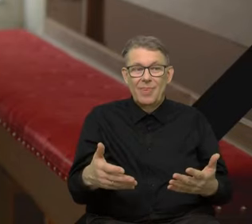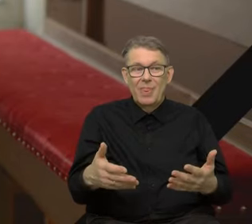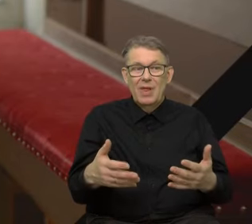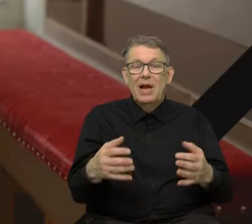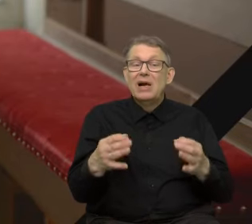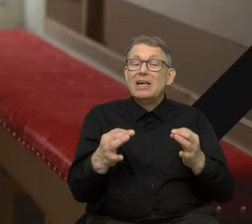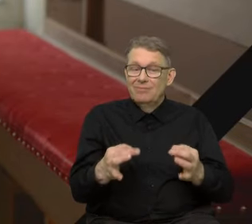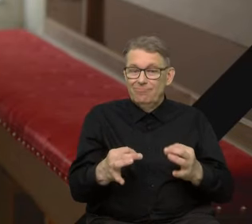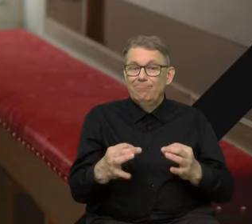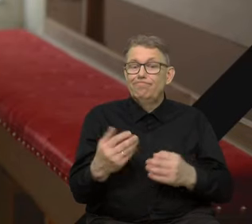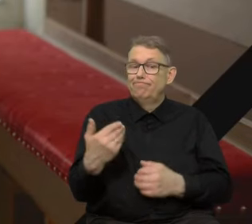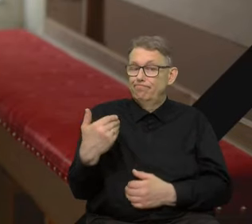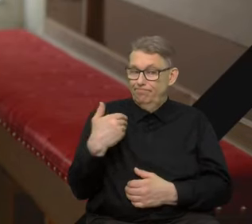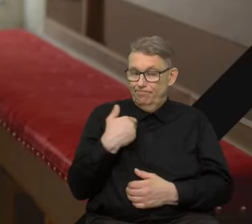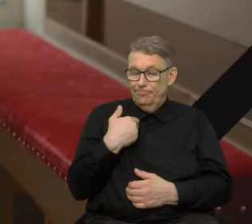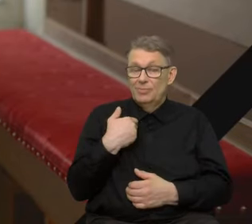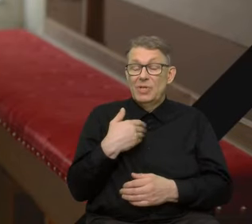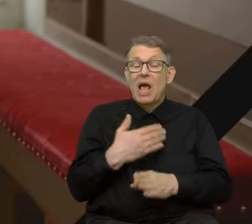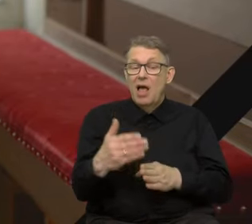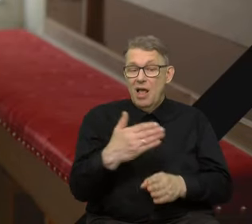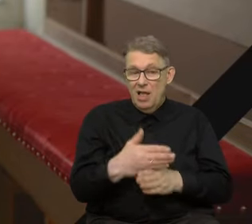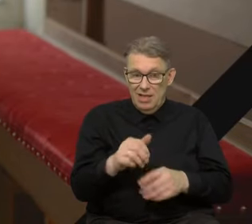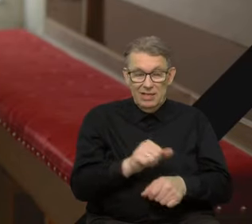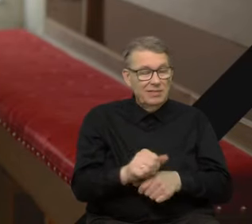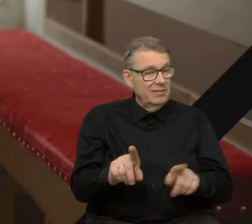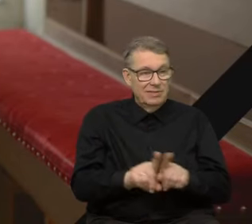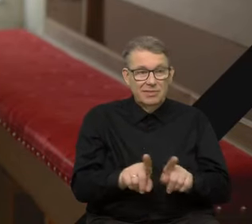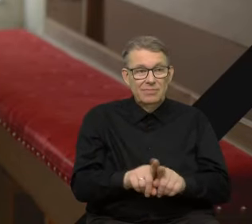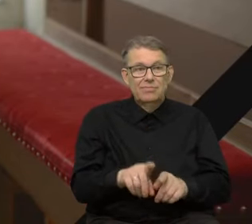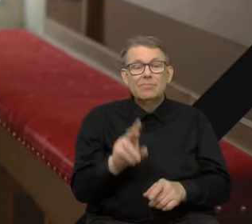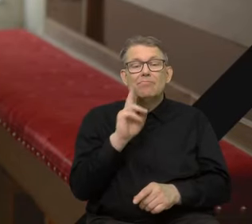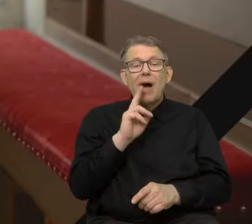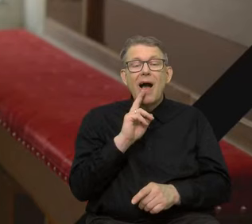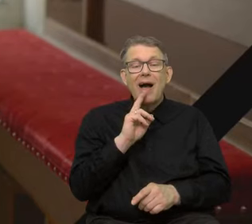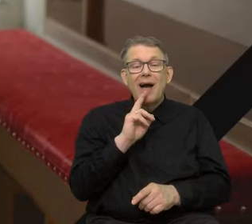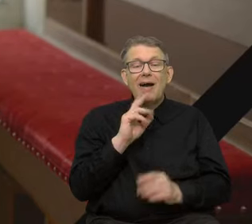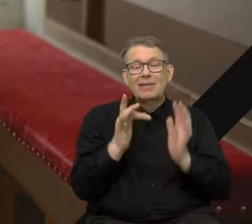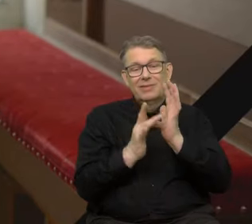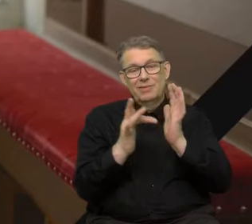obecna była, jest obecna Matka Jezusa,